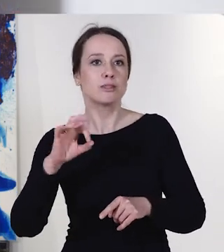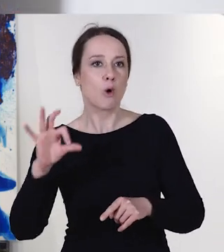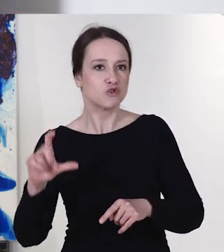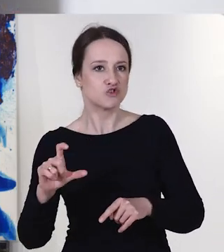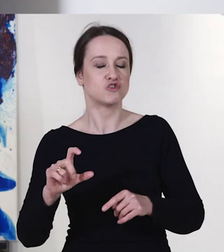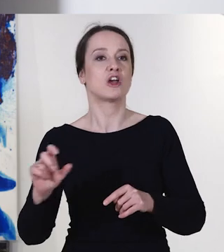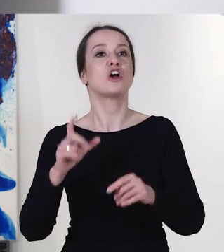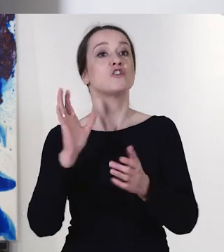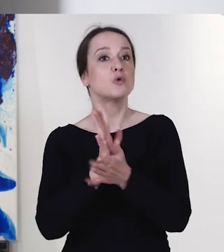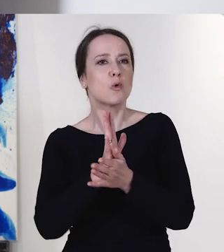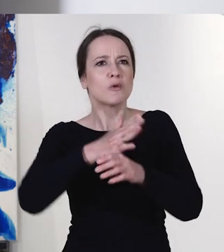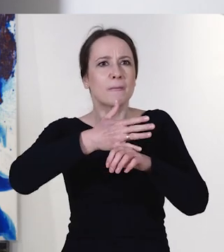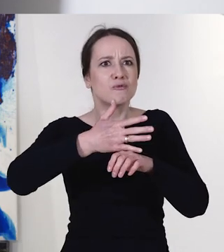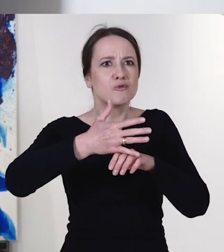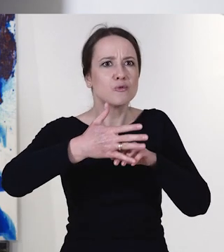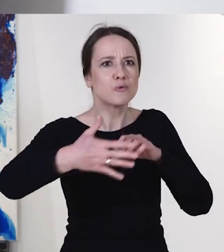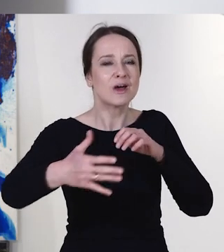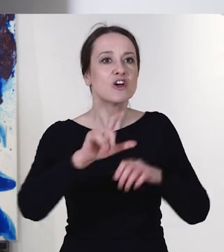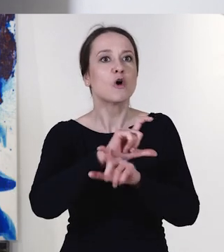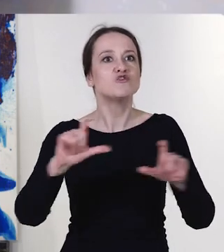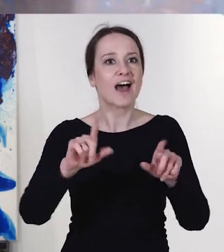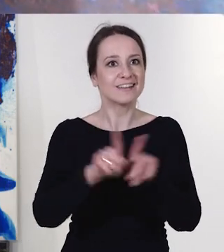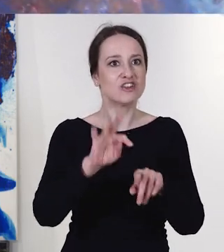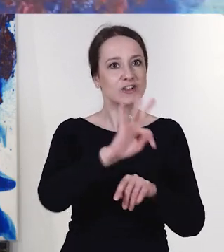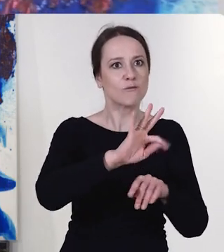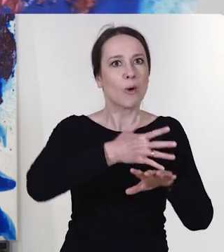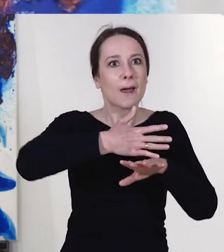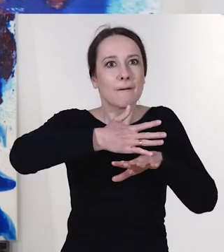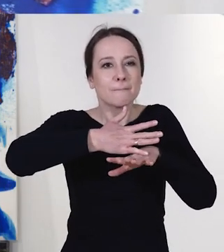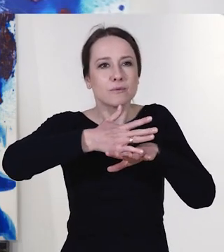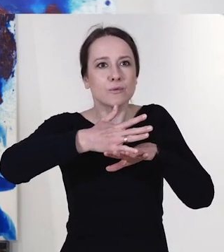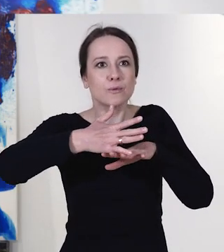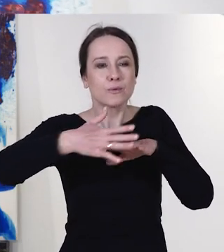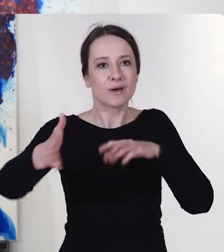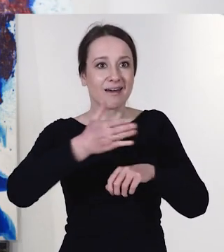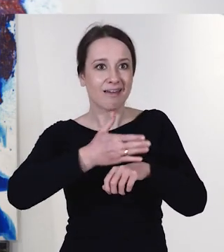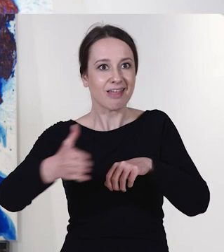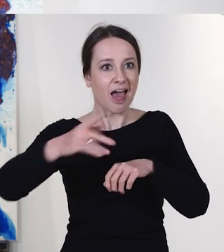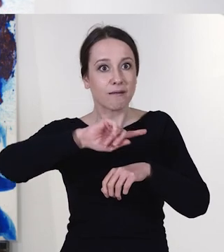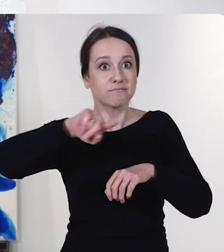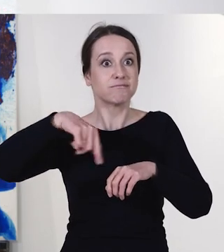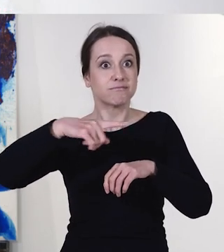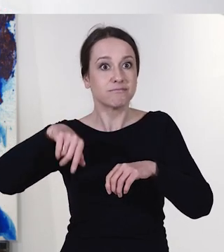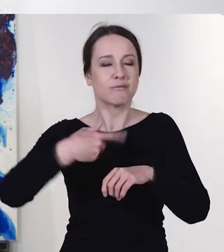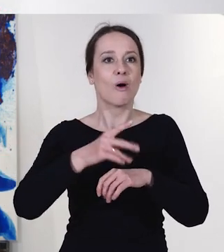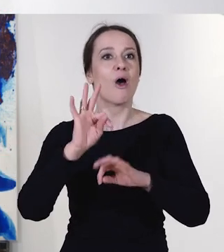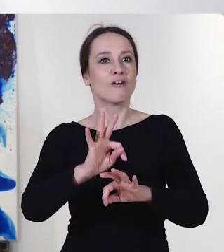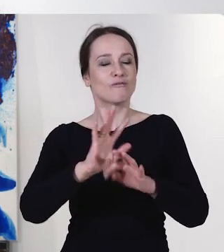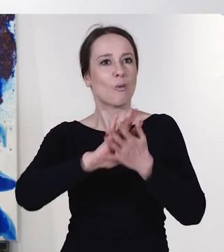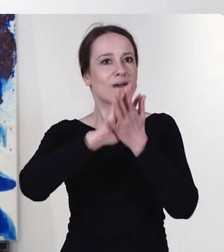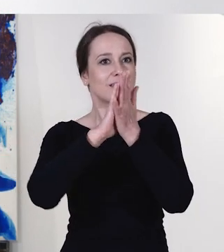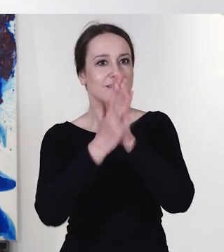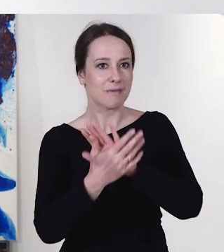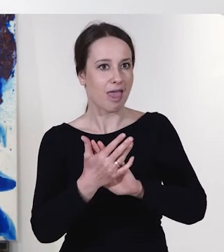czasu który ciągle płynie płynie i zmienia swoją swoją nie tylko istotę